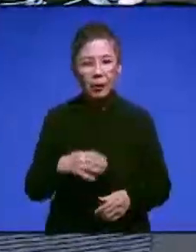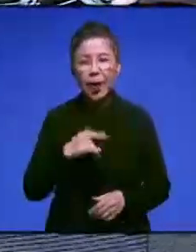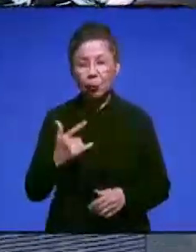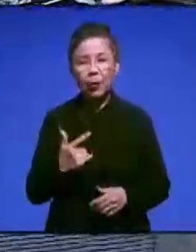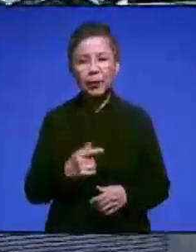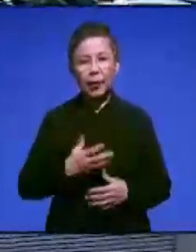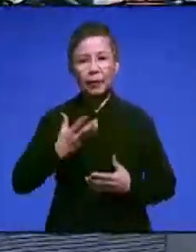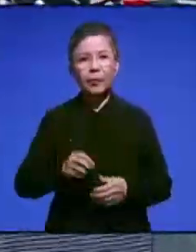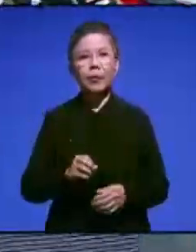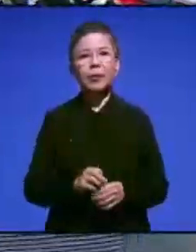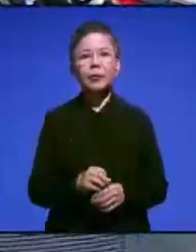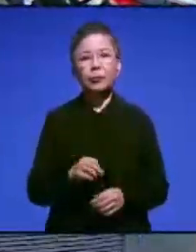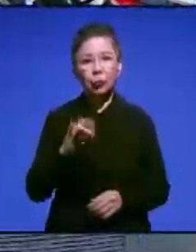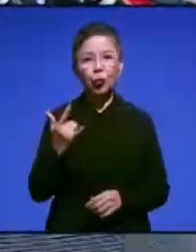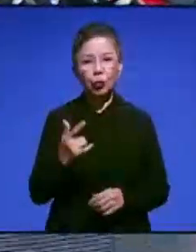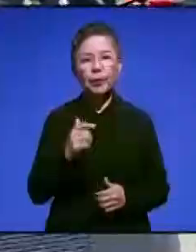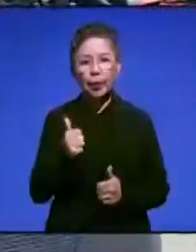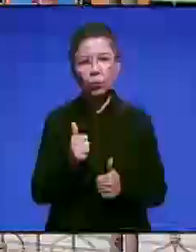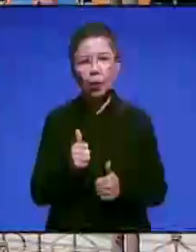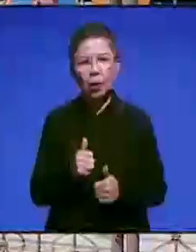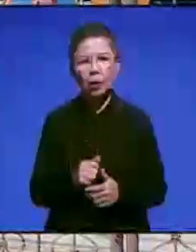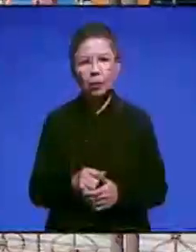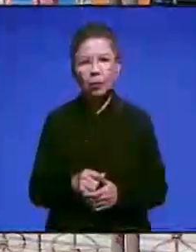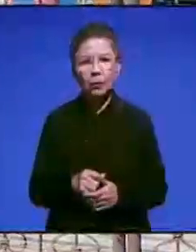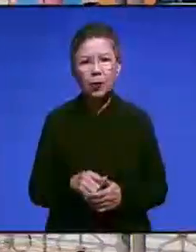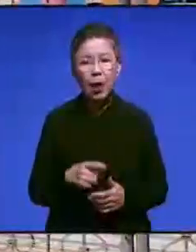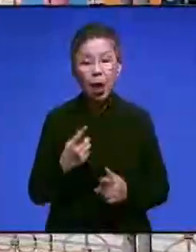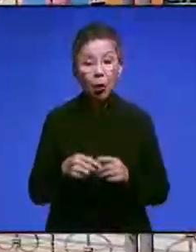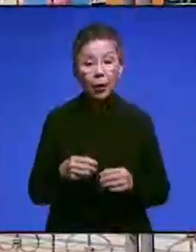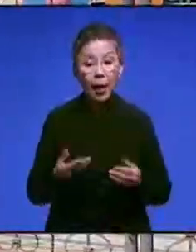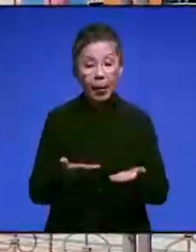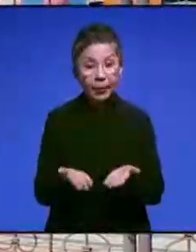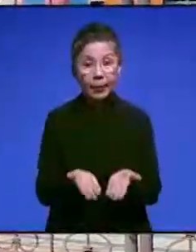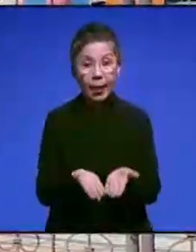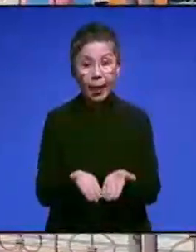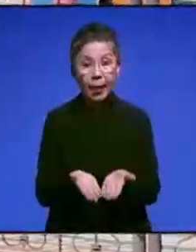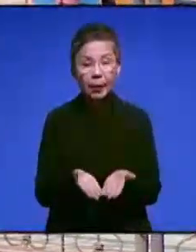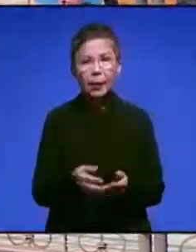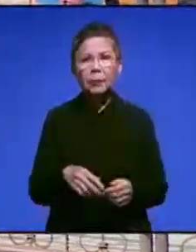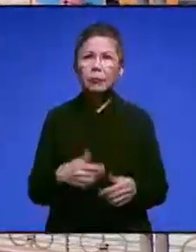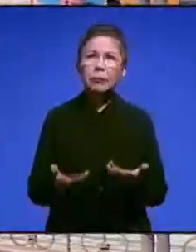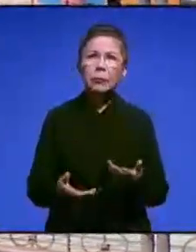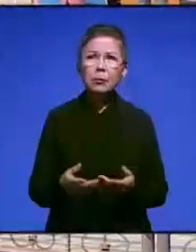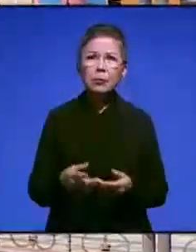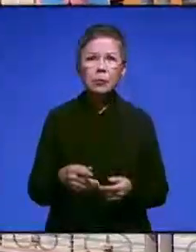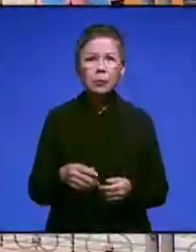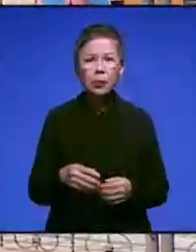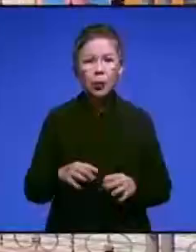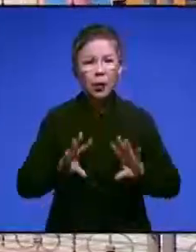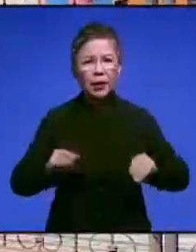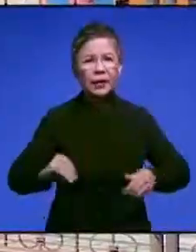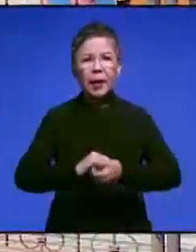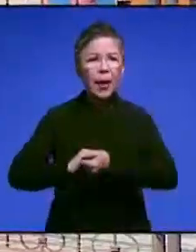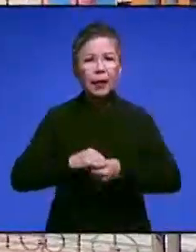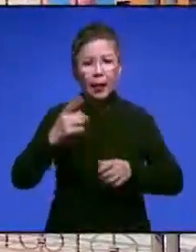dengan penanganan COVID dari pemerintahan sekarang ini gitu loh. Dan kalau ngelihat hasilnya sekarang sih, saya ngelihat bahwa belum ada sinergi